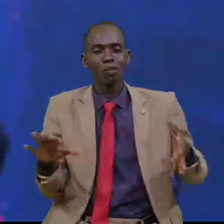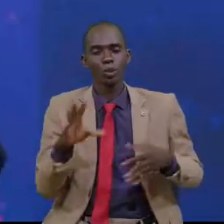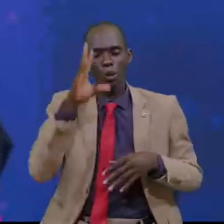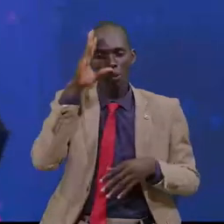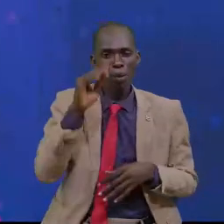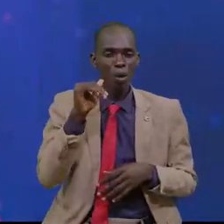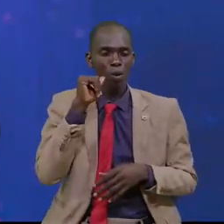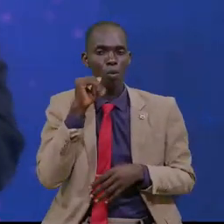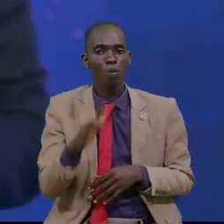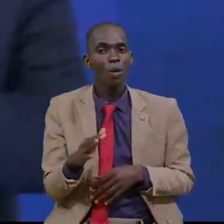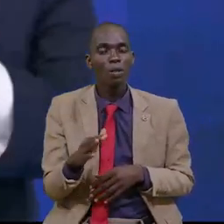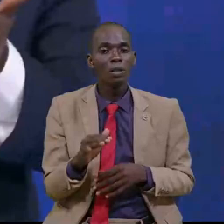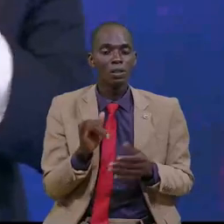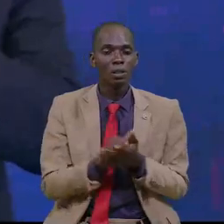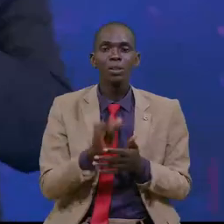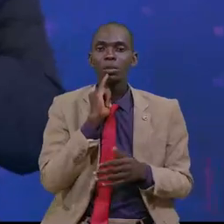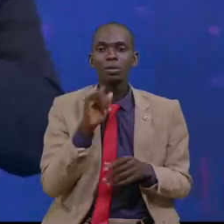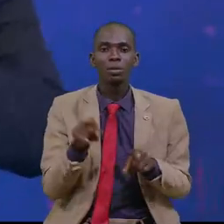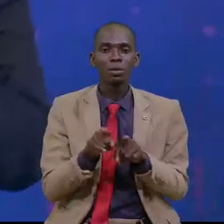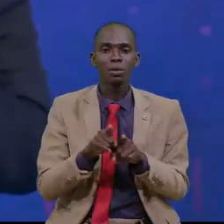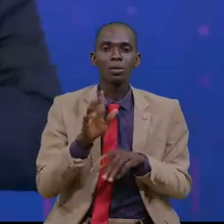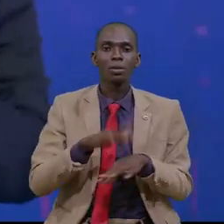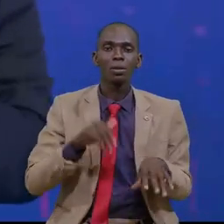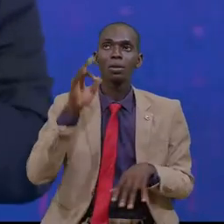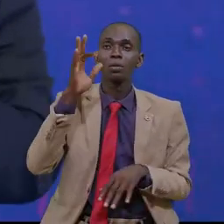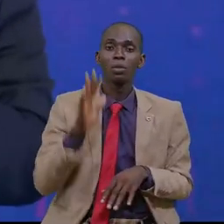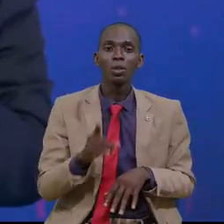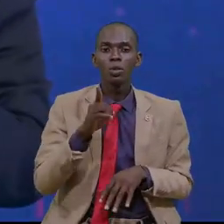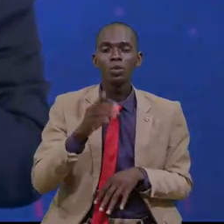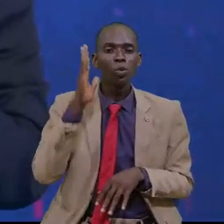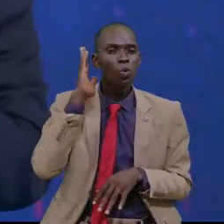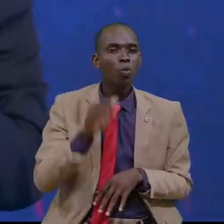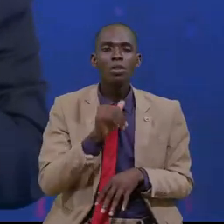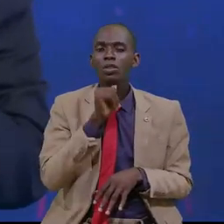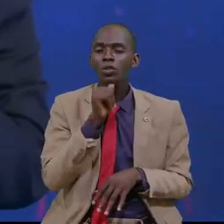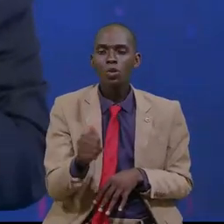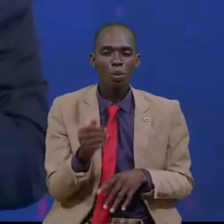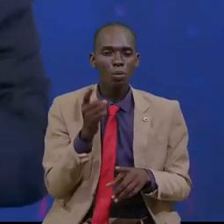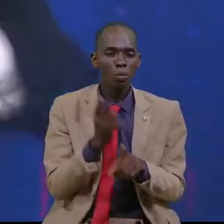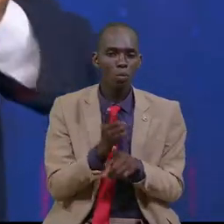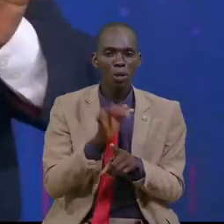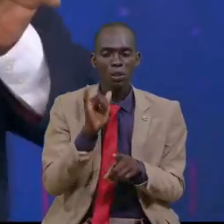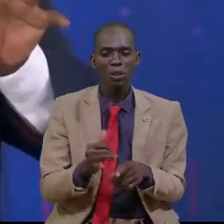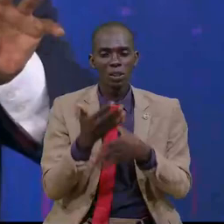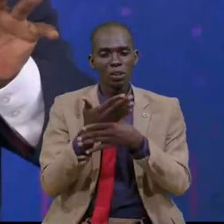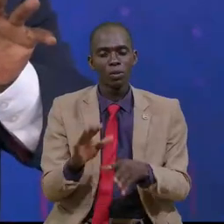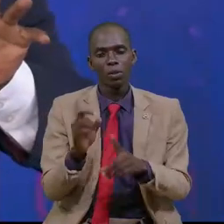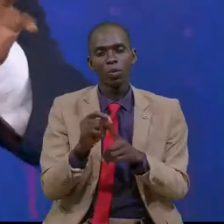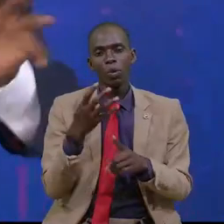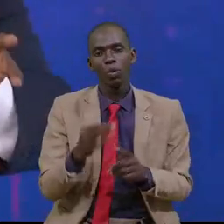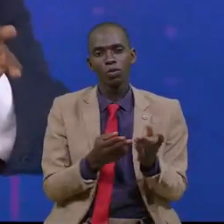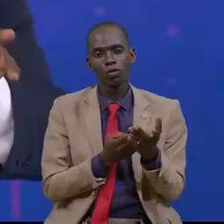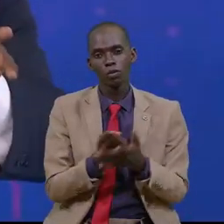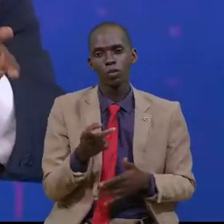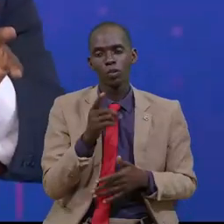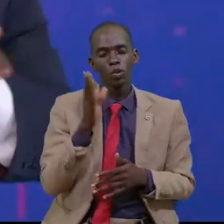en tant que femme, en tant que ministre, tu ne pourras pas dispenser droitement la parole de la vérité.